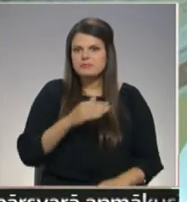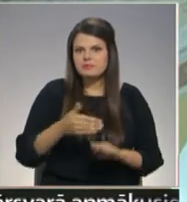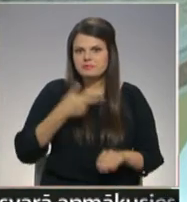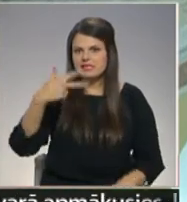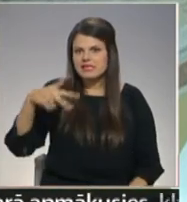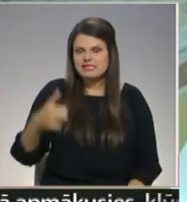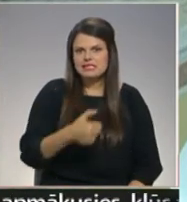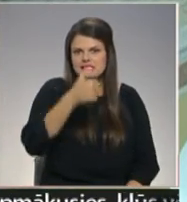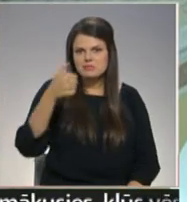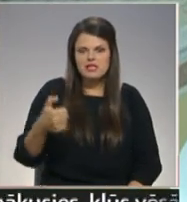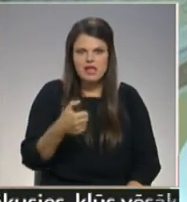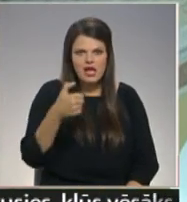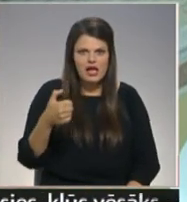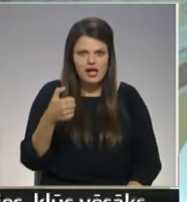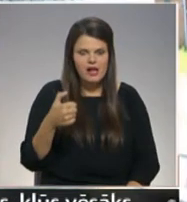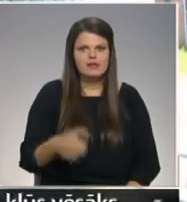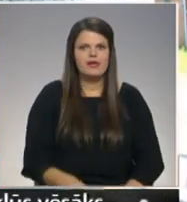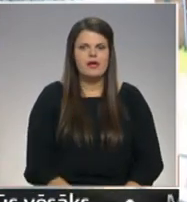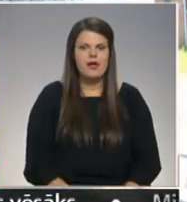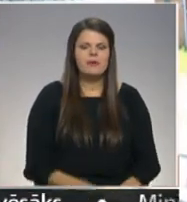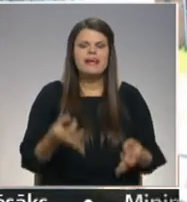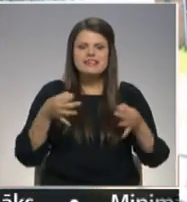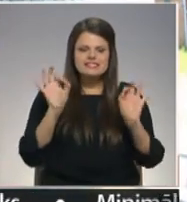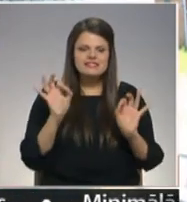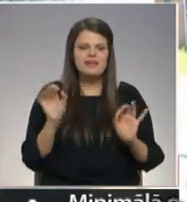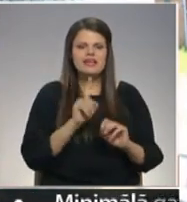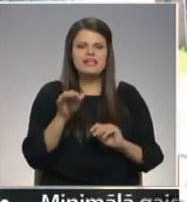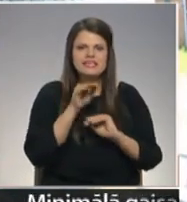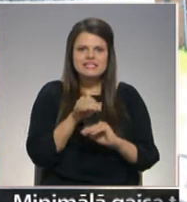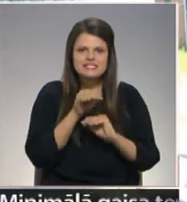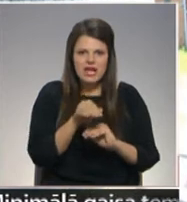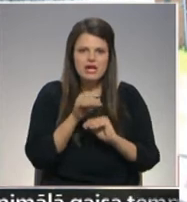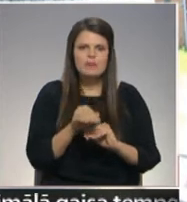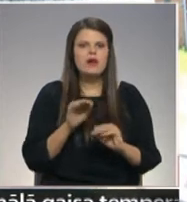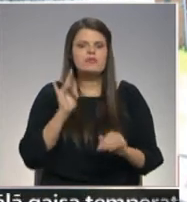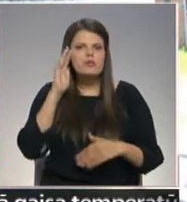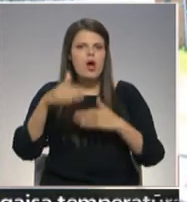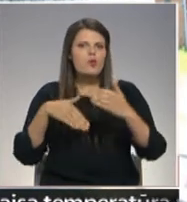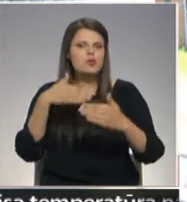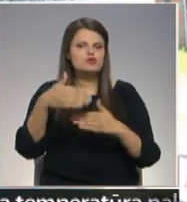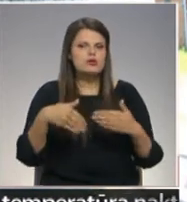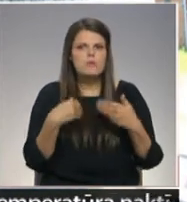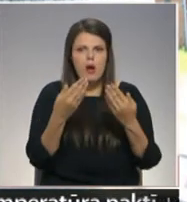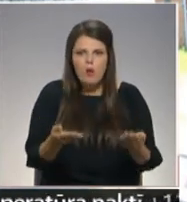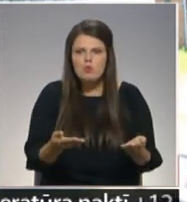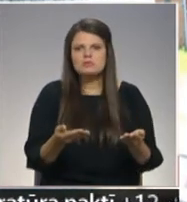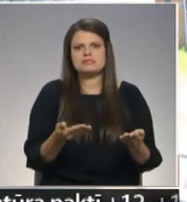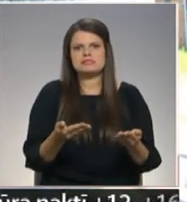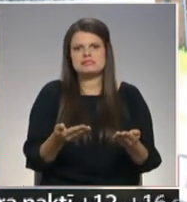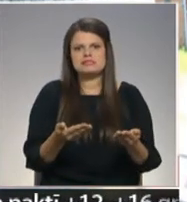ir darbs pie grieztu dēļu atsekšanas. Svarīgi saglabāt nākošām